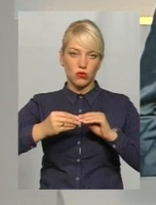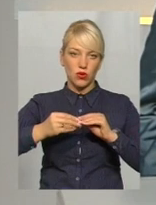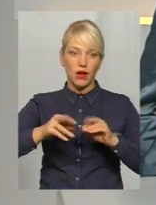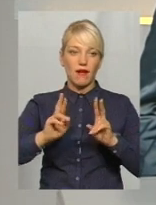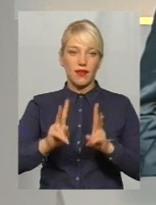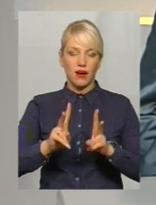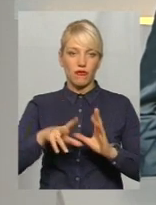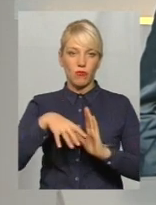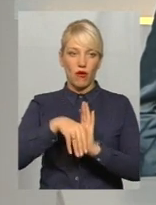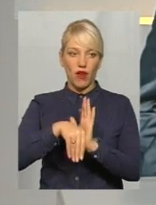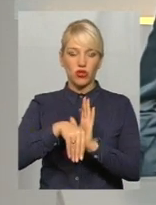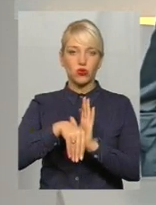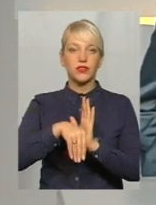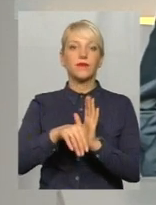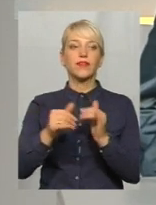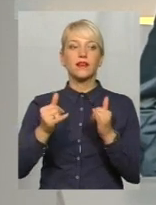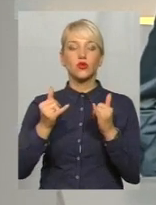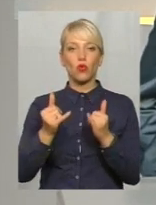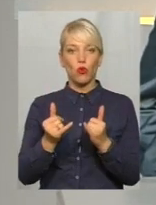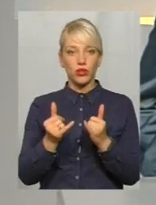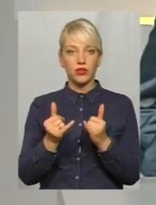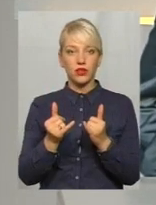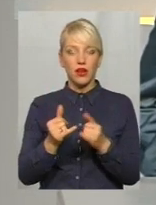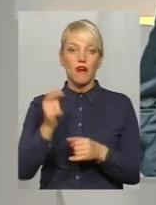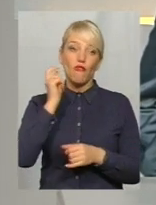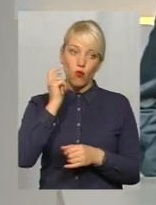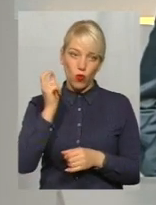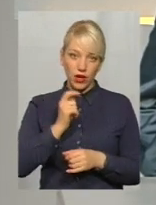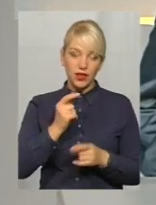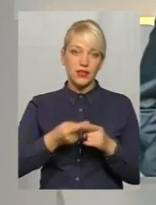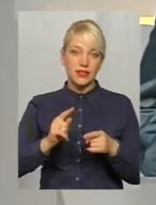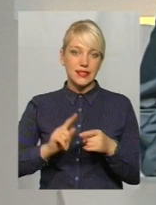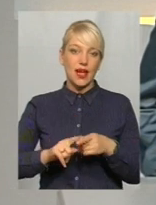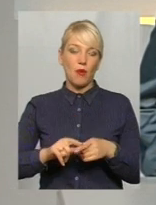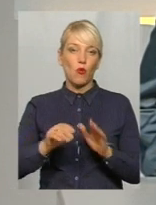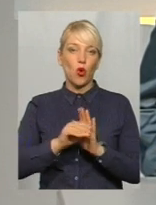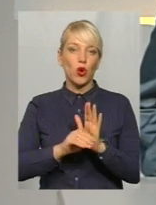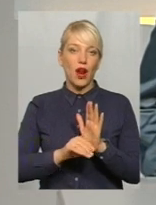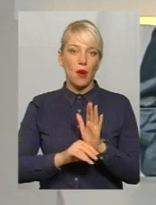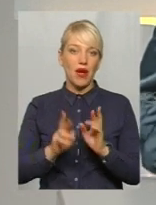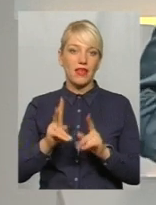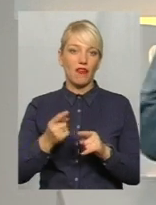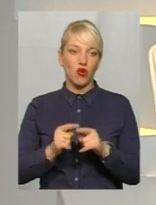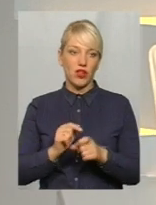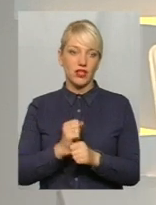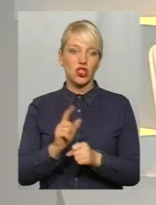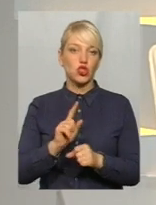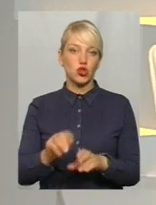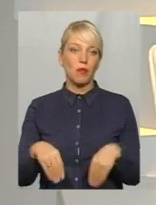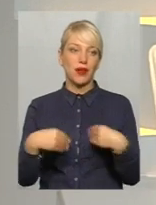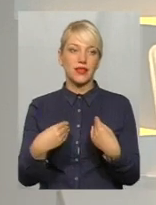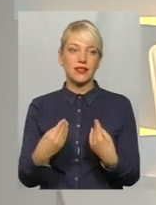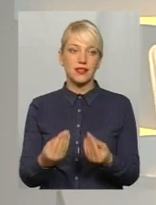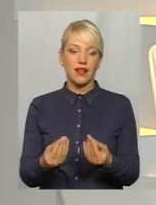як впроваджується на сьогодні в Україні ця програма, як вона діє і що вона вже принесла